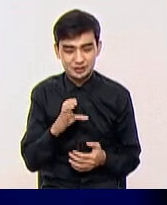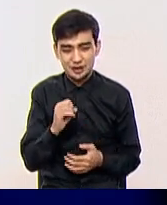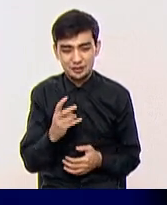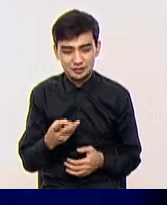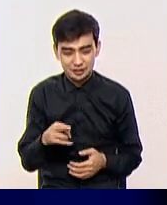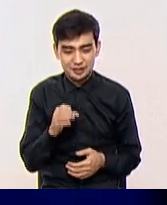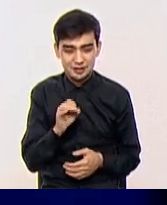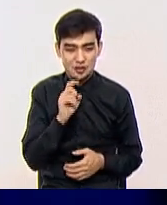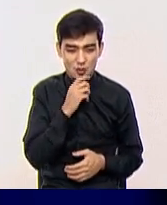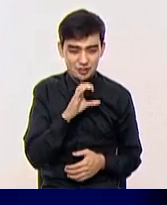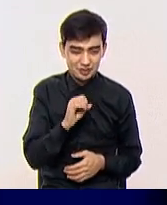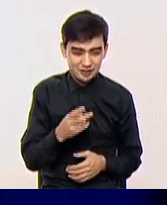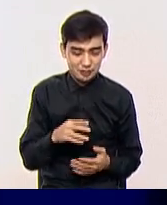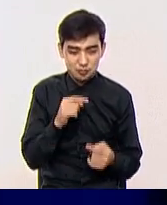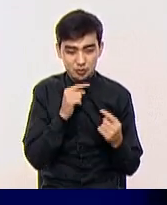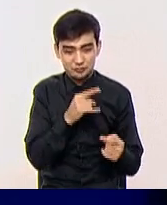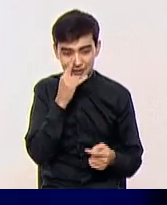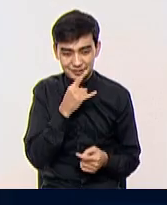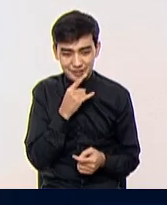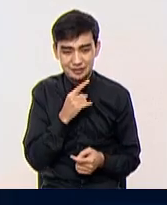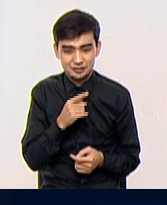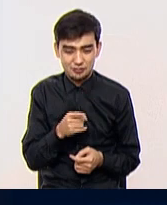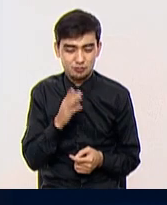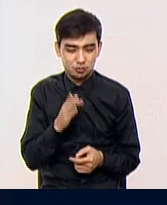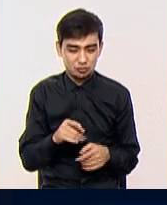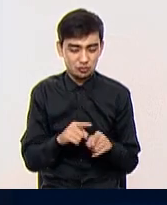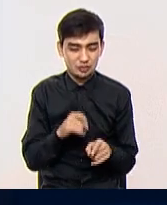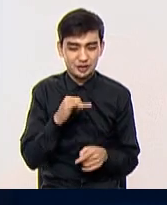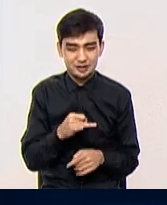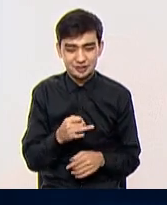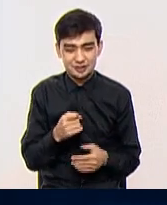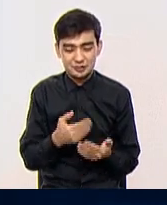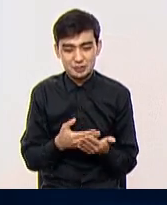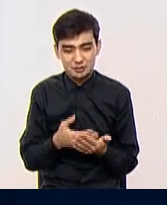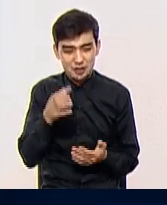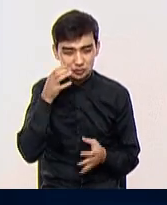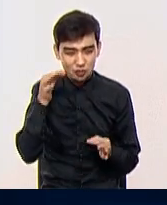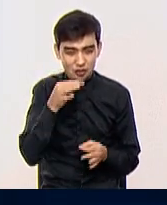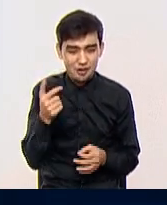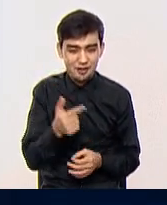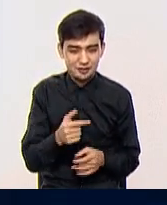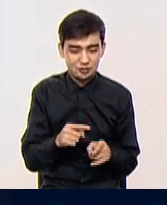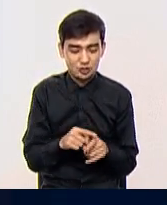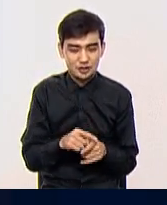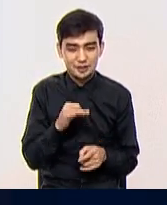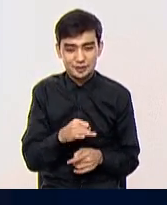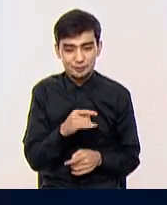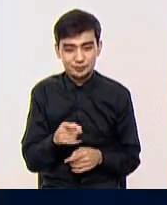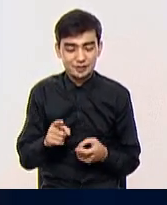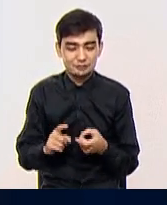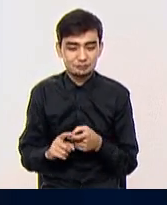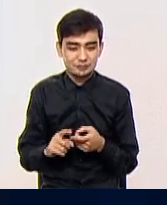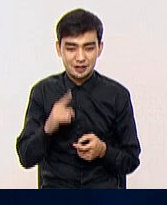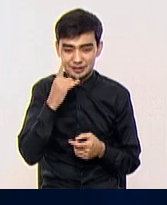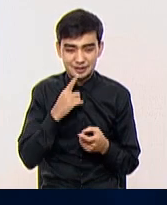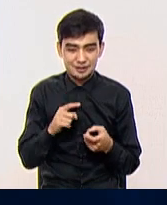и экономические санкции против казахстан и введенные будут здесь скорее данные вот такие вот политические гарантии что это не касание не